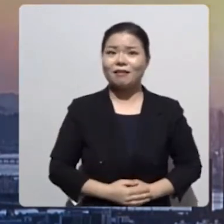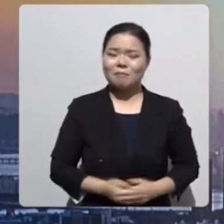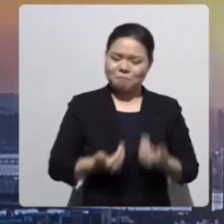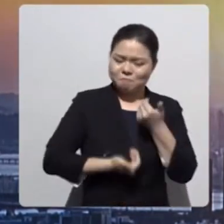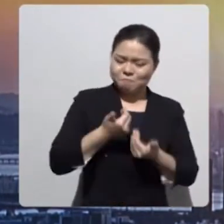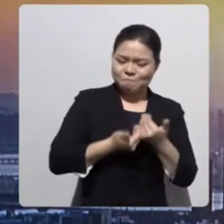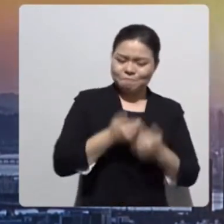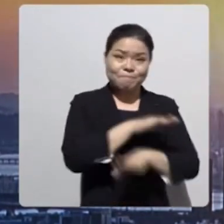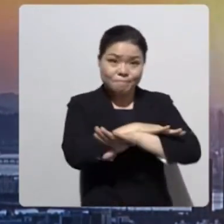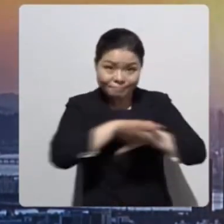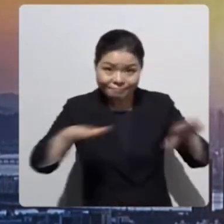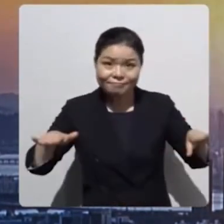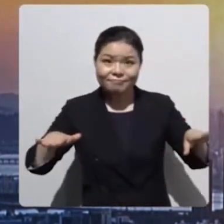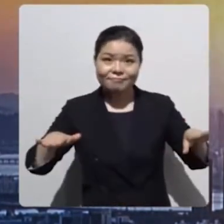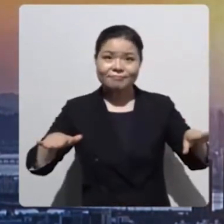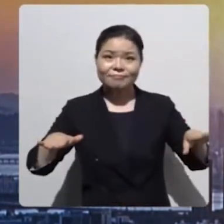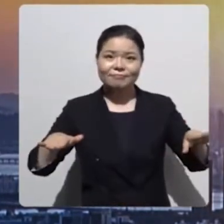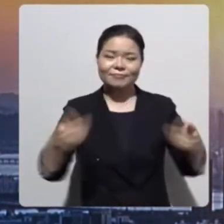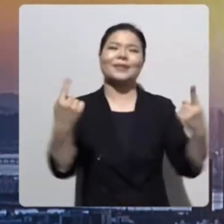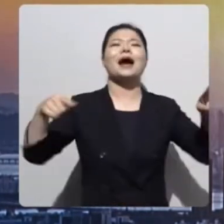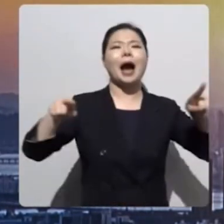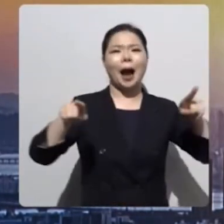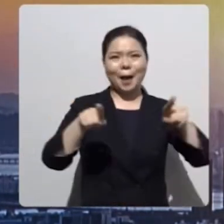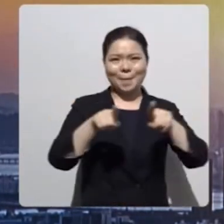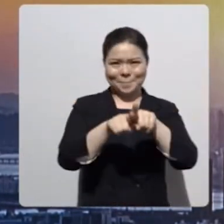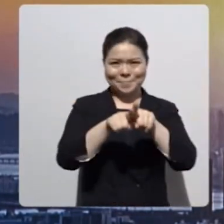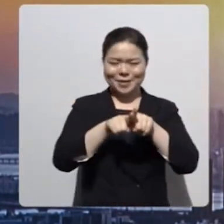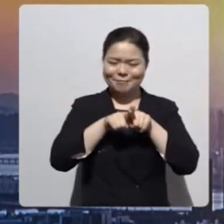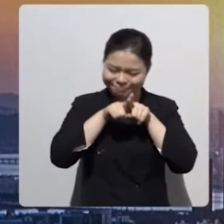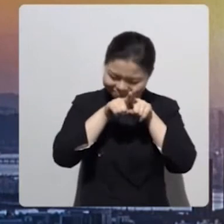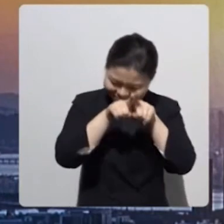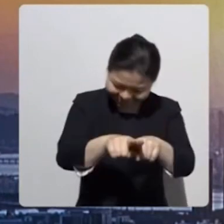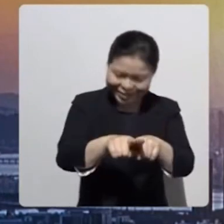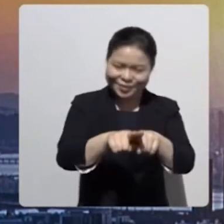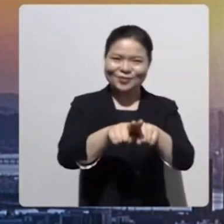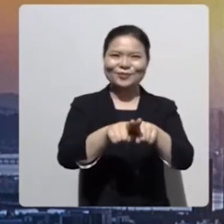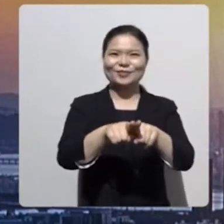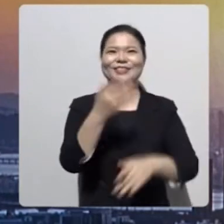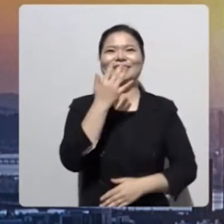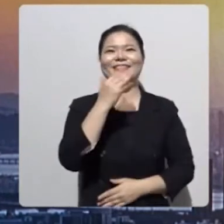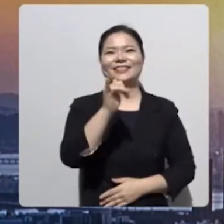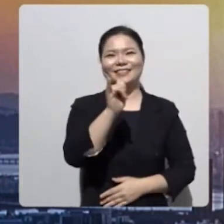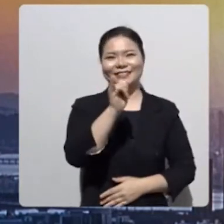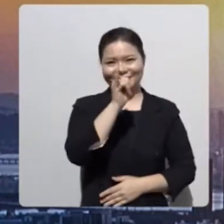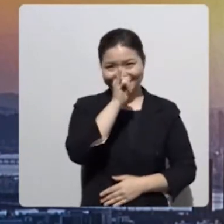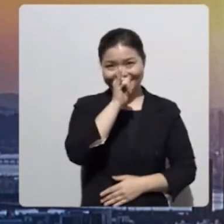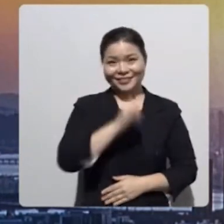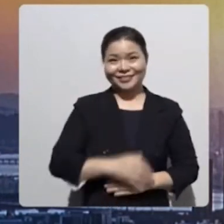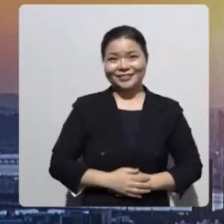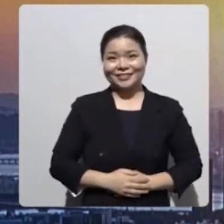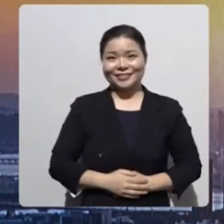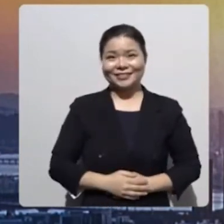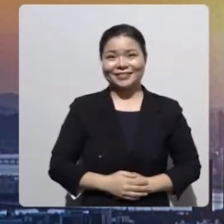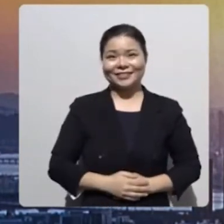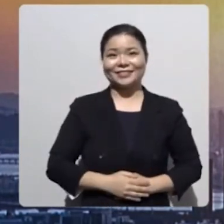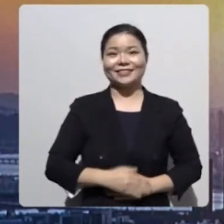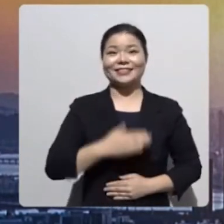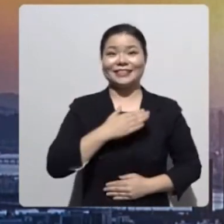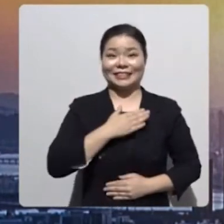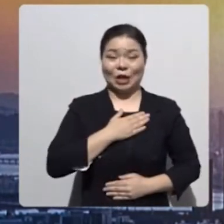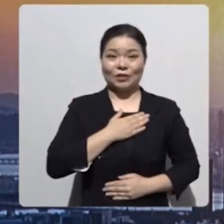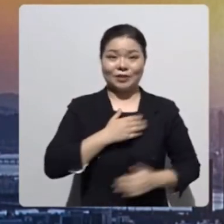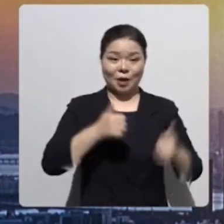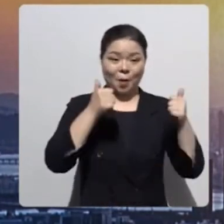갈등을 극복하고 함께 앞으로 나아갈 때입니다. 저는